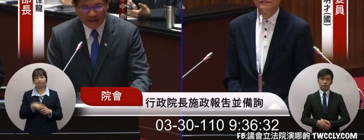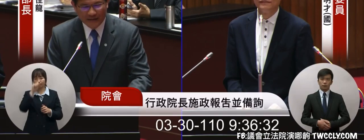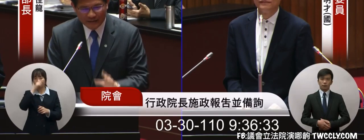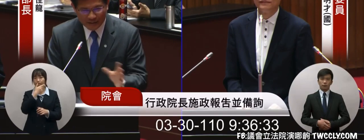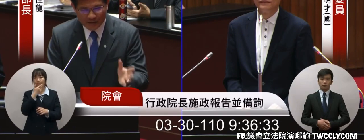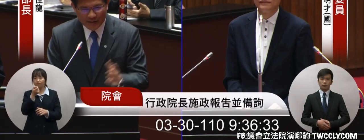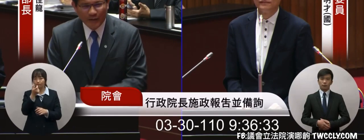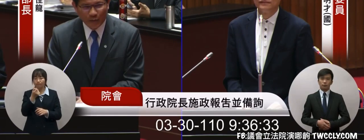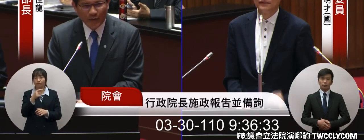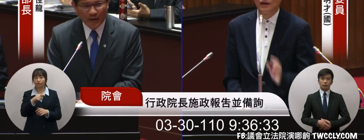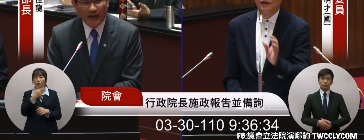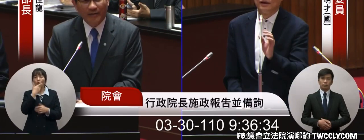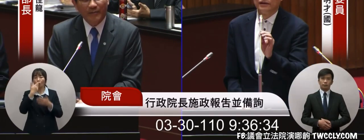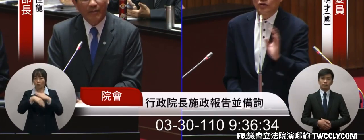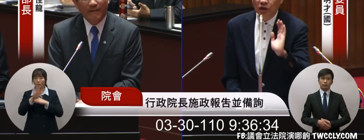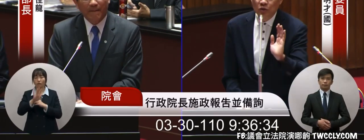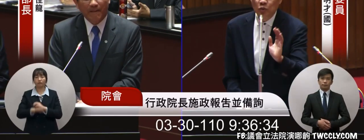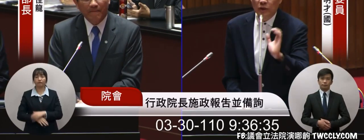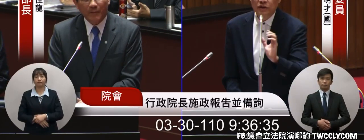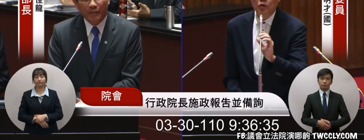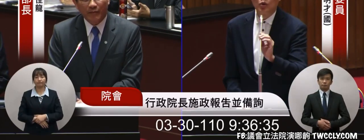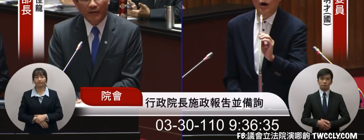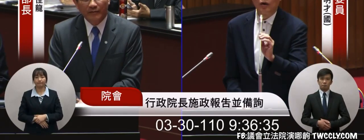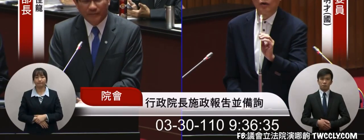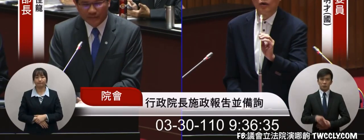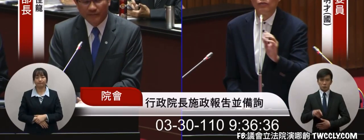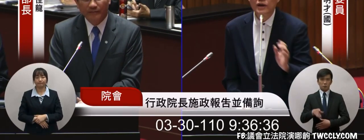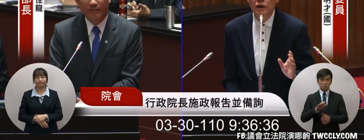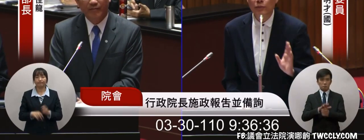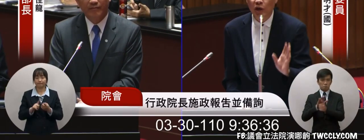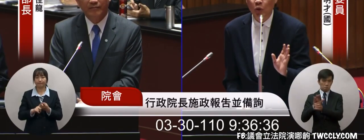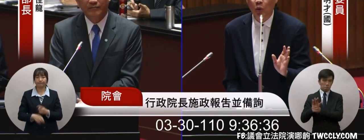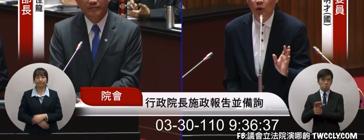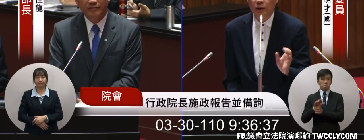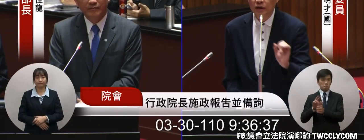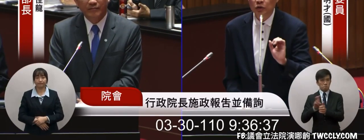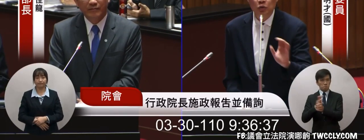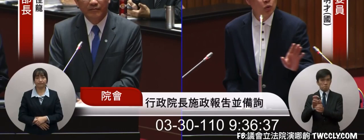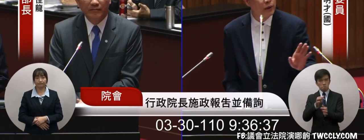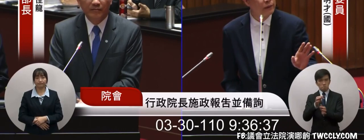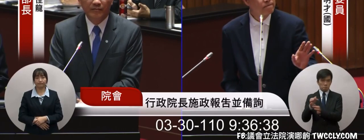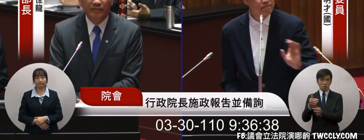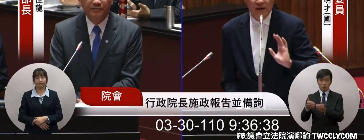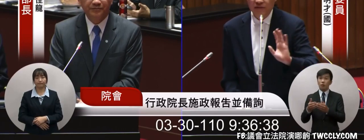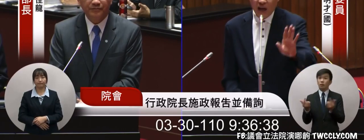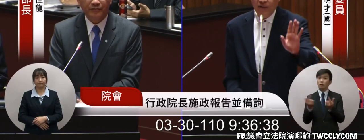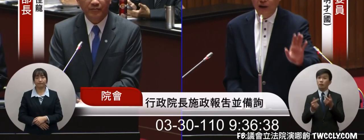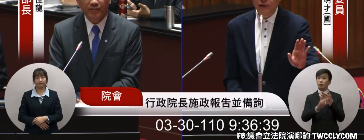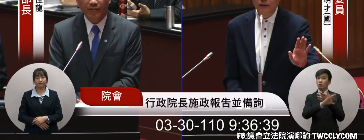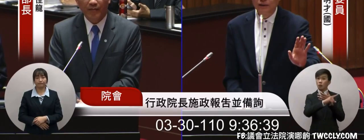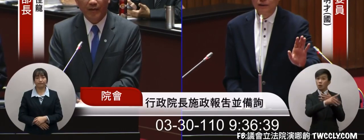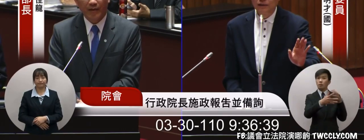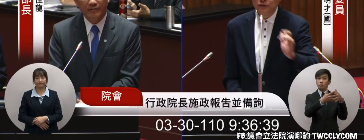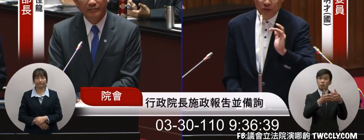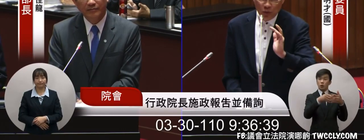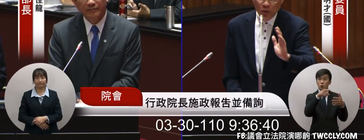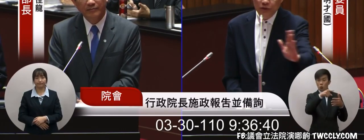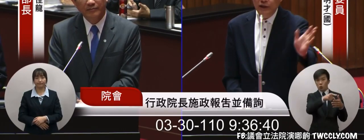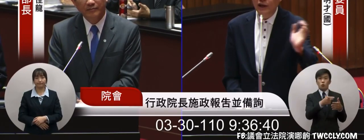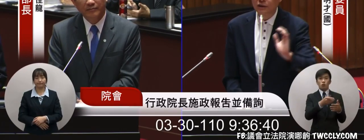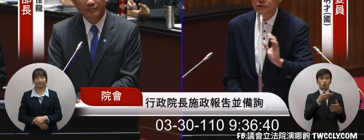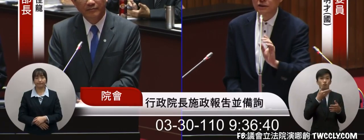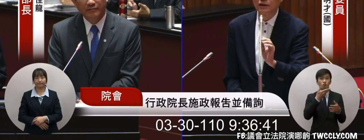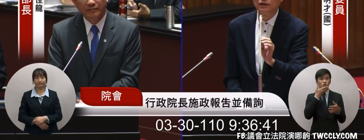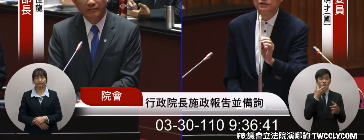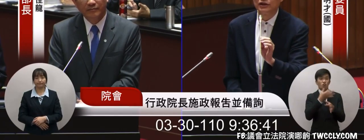這個就是英語要撐住要照顧好我們看到美國他的紓困很大方就是無